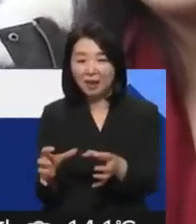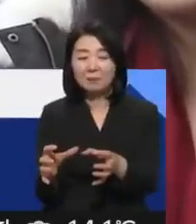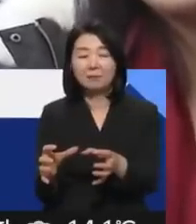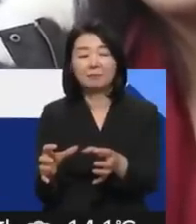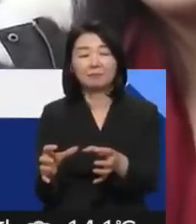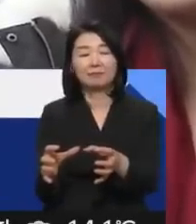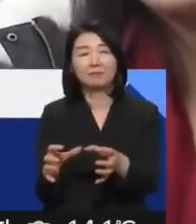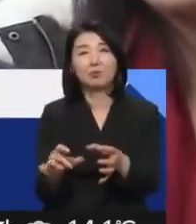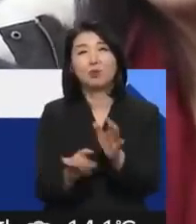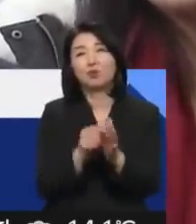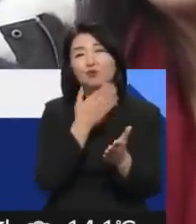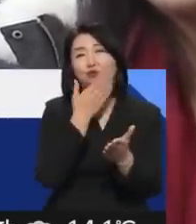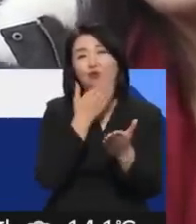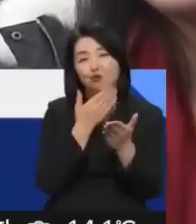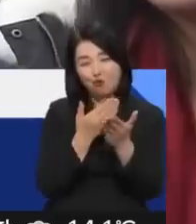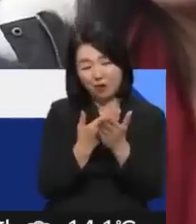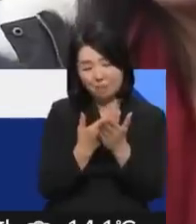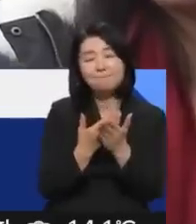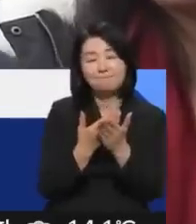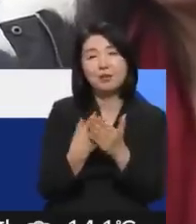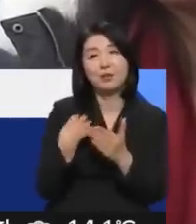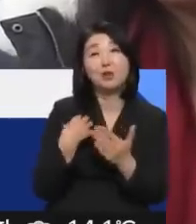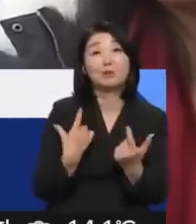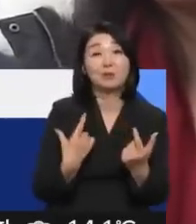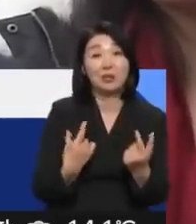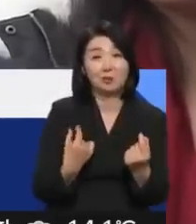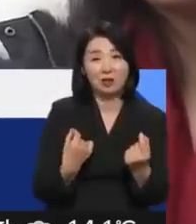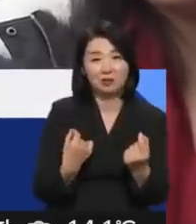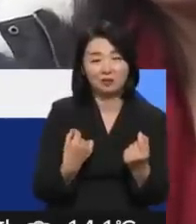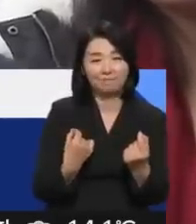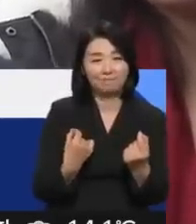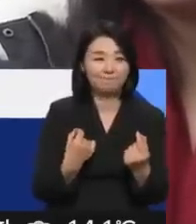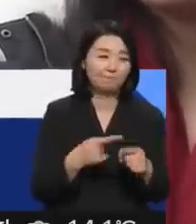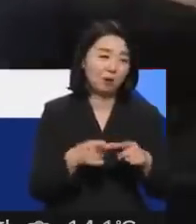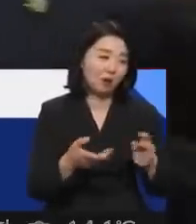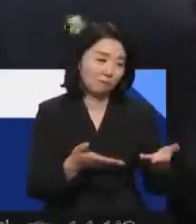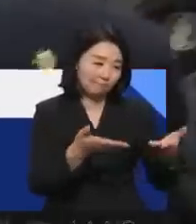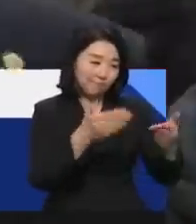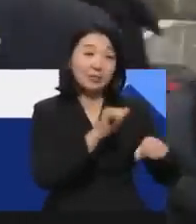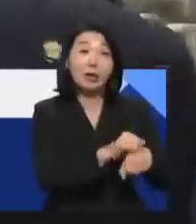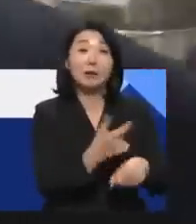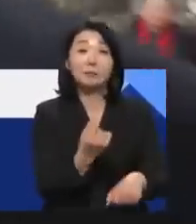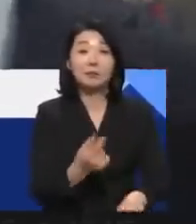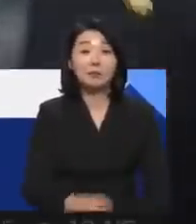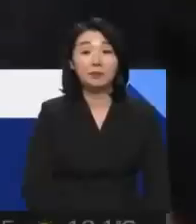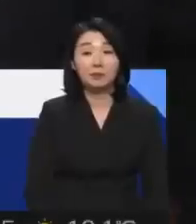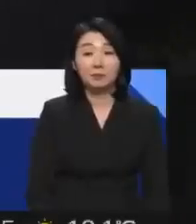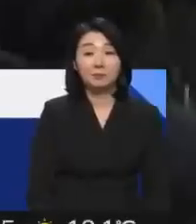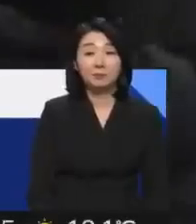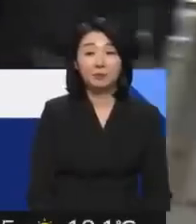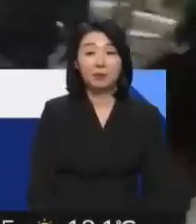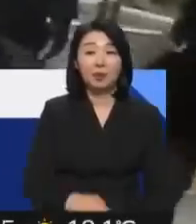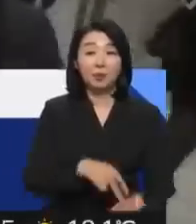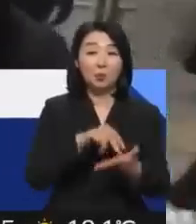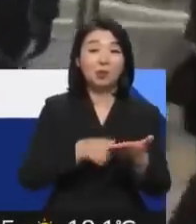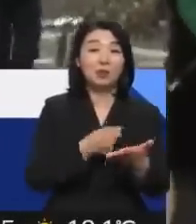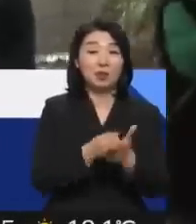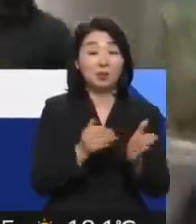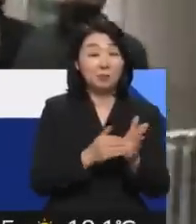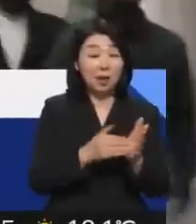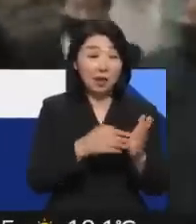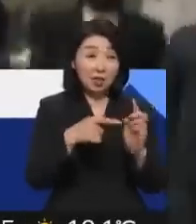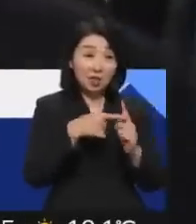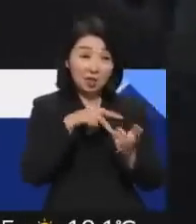커다란 촉진제가 될 것이라고 보고 아주 높게 평가합니다. 본인의 고독한 결단이겠죠. 긍정적으로 보시는